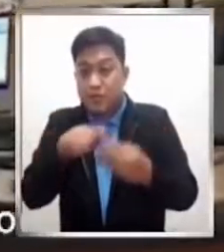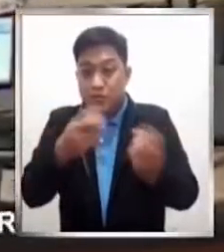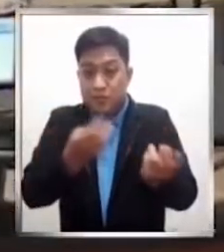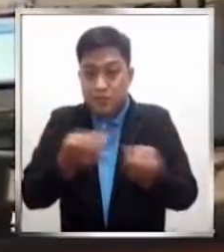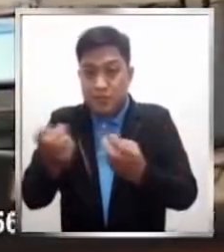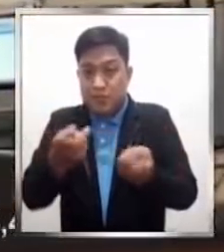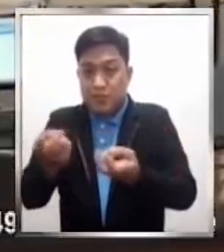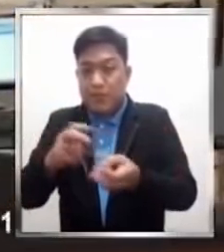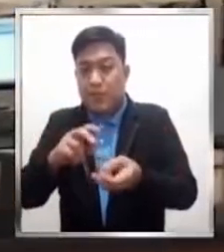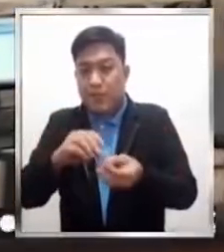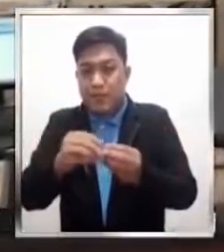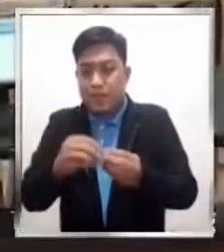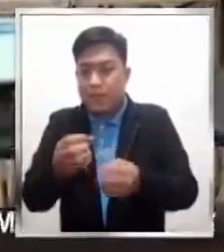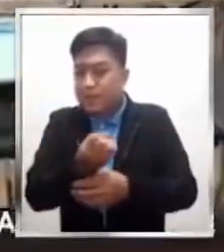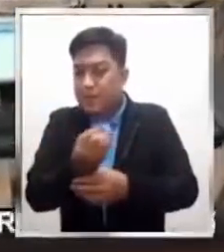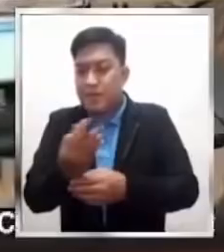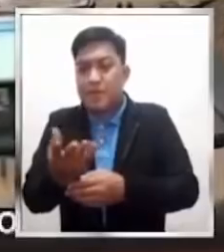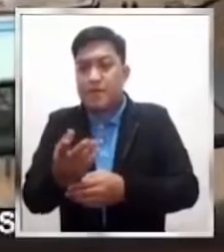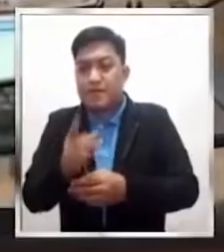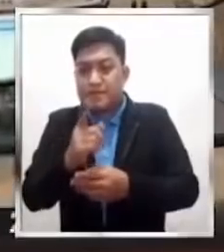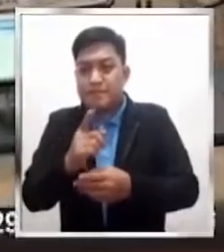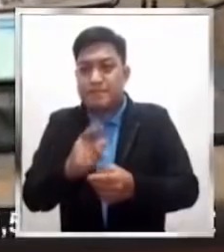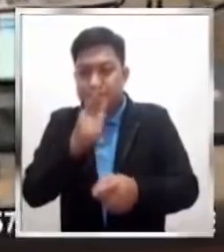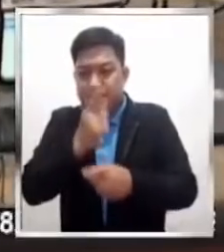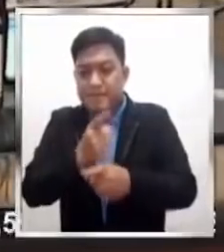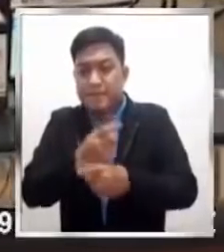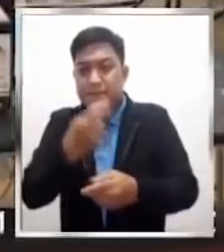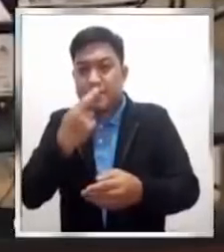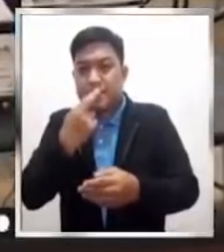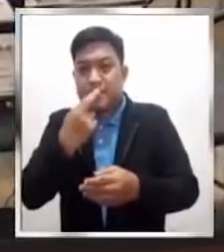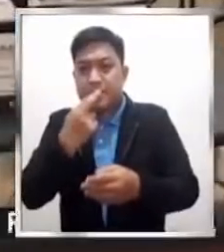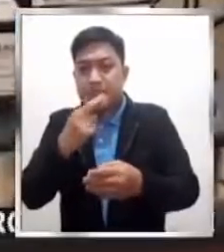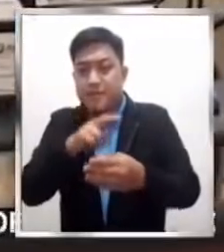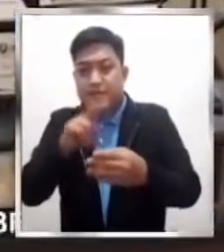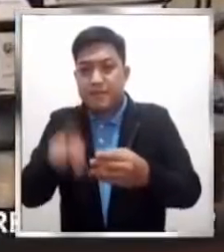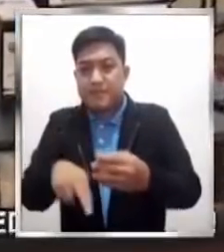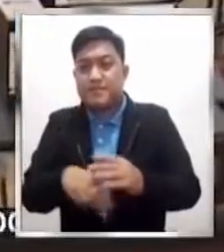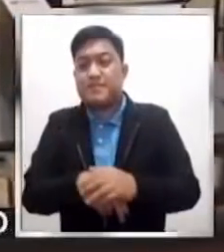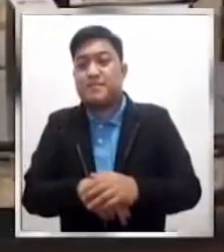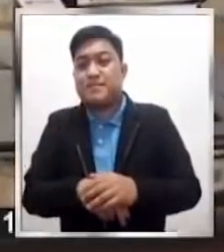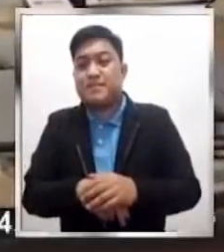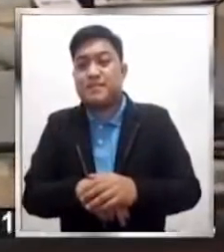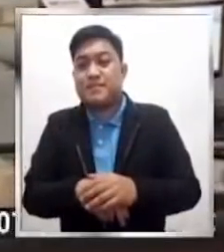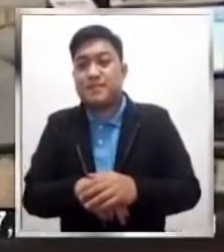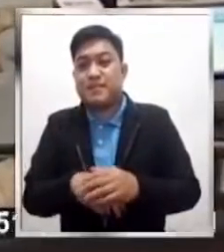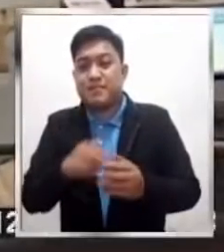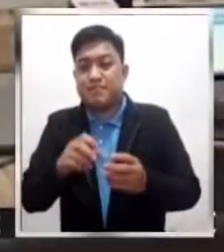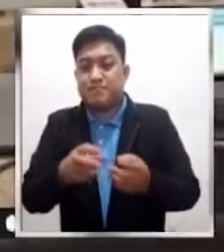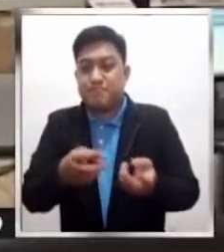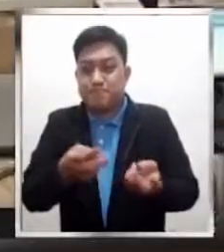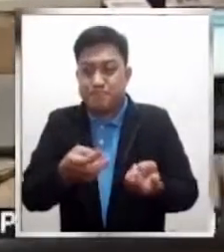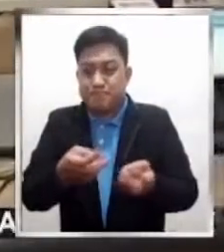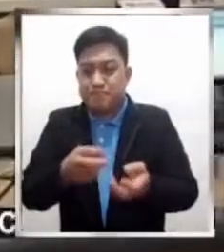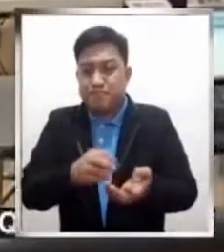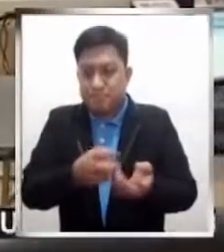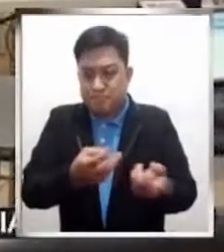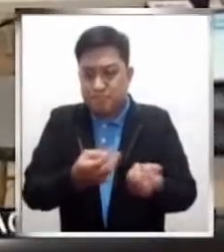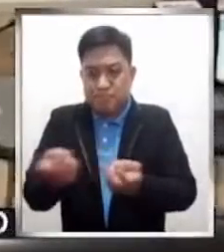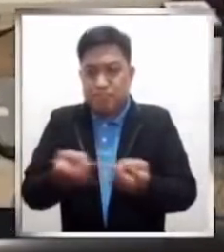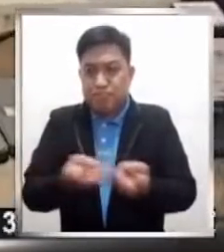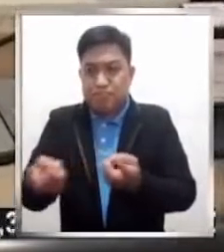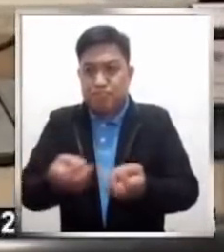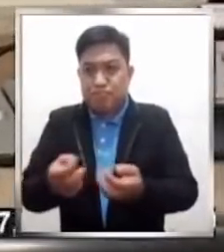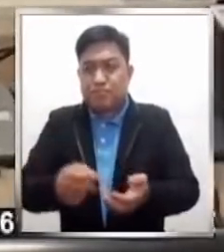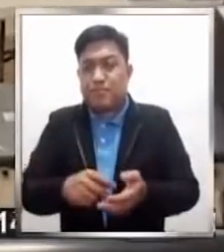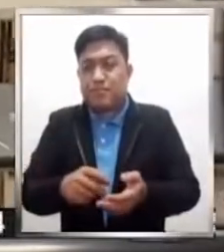matiyak na nasa maayos ang mga resulta. Sa command center, mano-mano itong i-encode ng mga volunteers at ang kaparehong balota nito